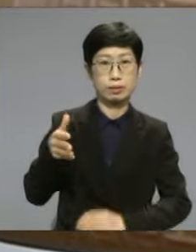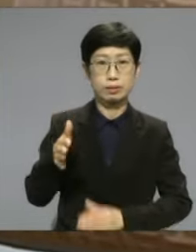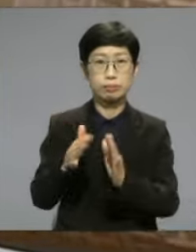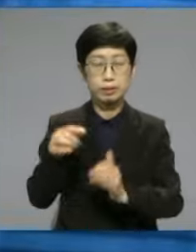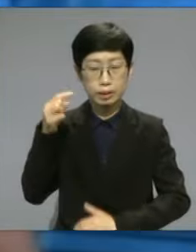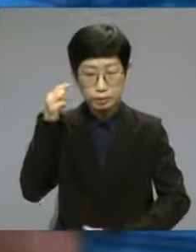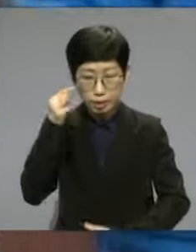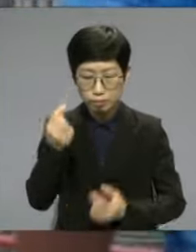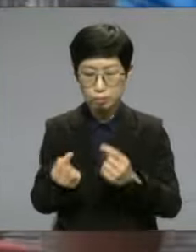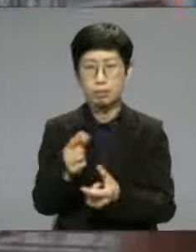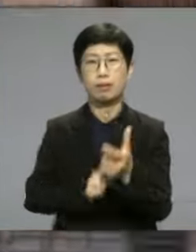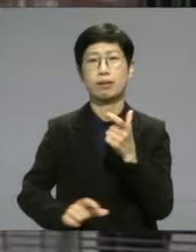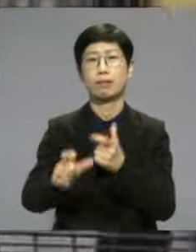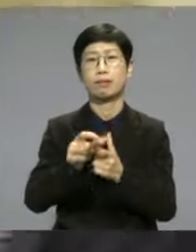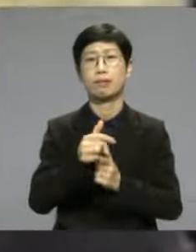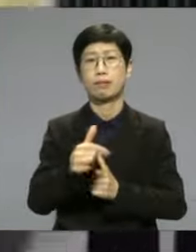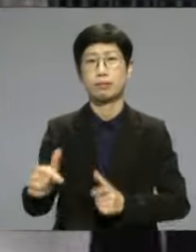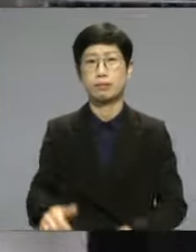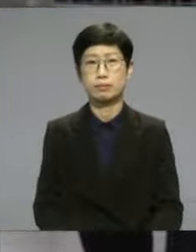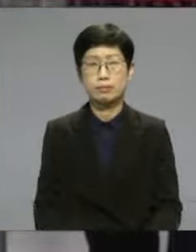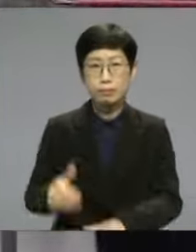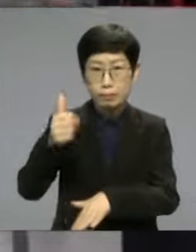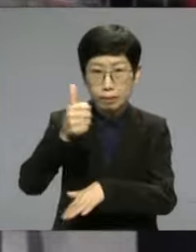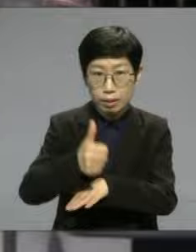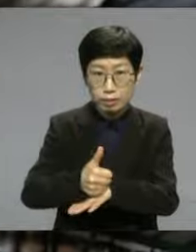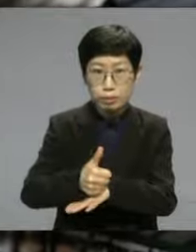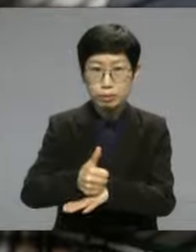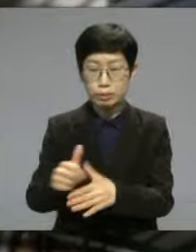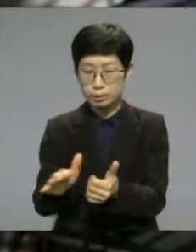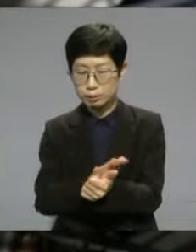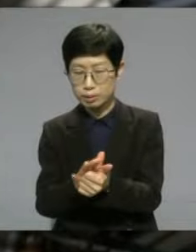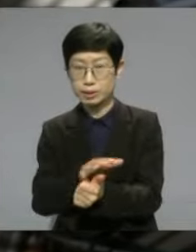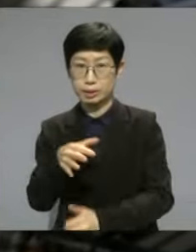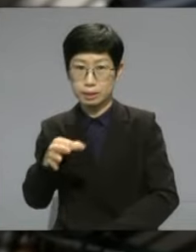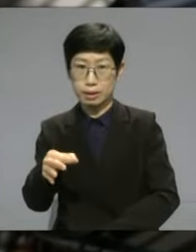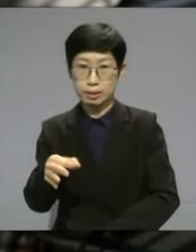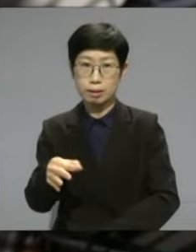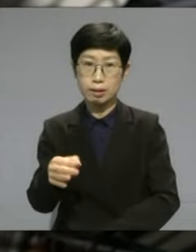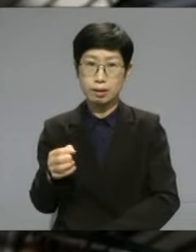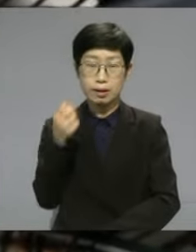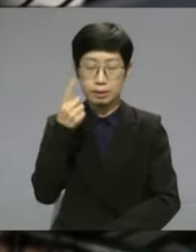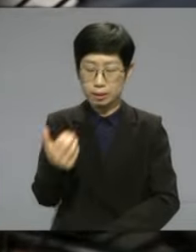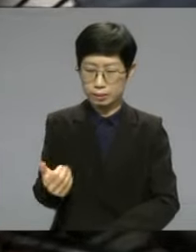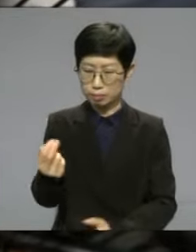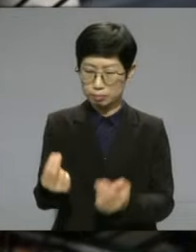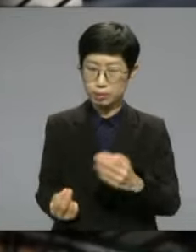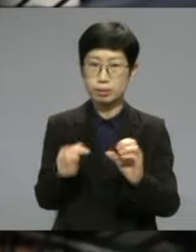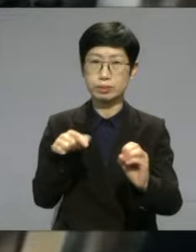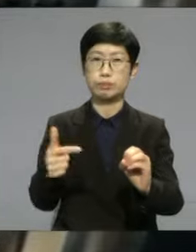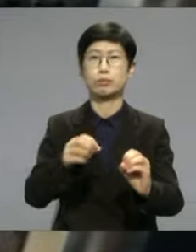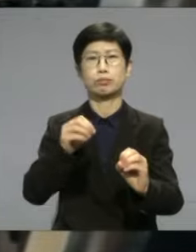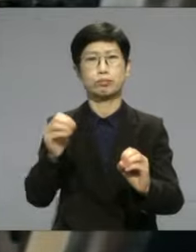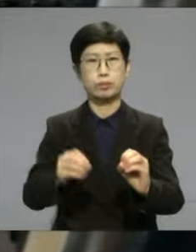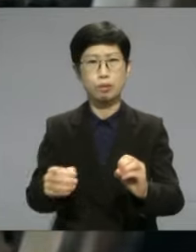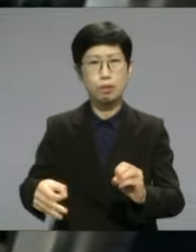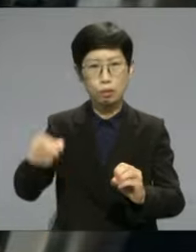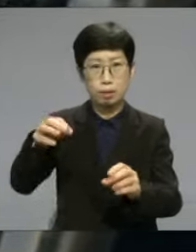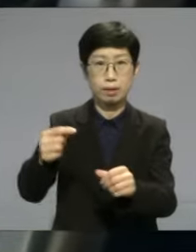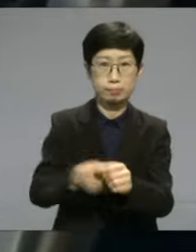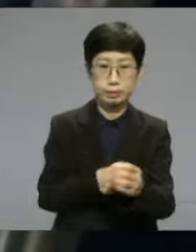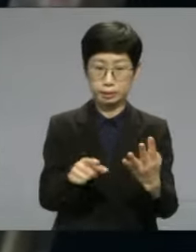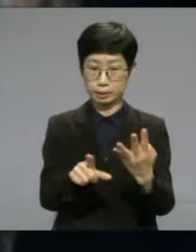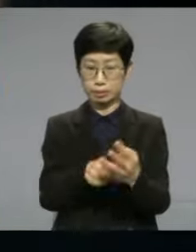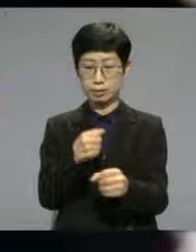전망치를 웃돌았습니다 최종 수요 서비스 가격이 전월 대비 0.6% 오른게 4월 생산자